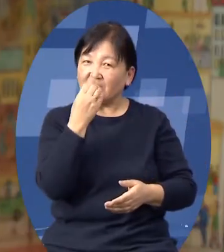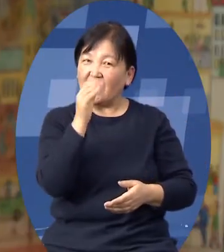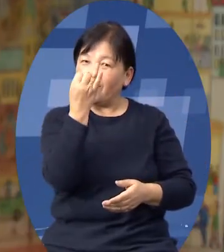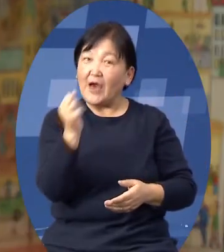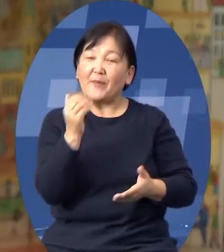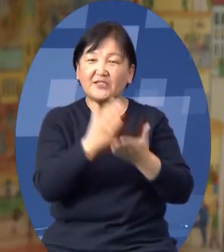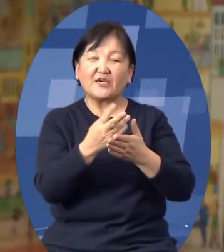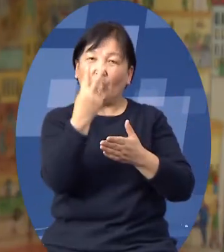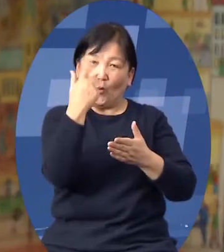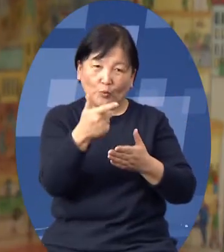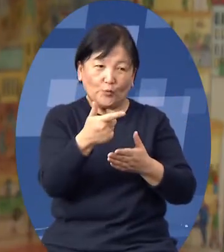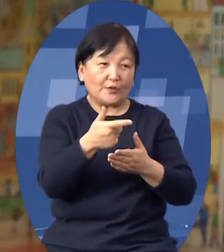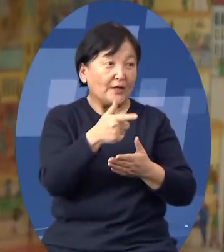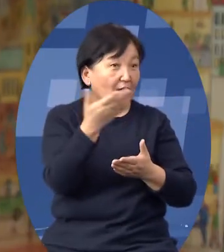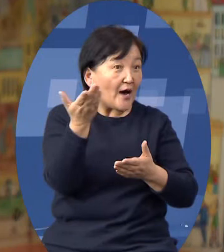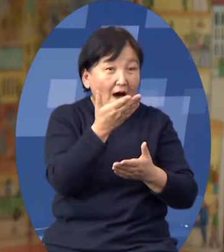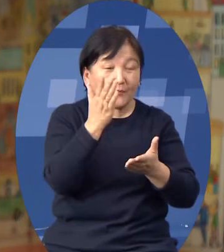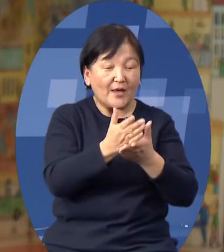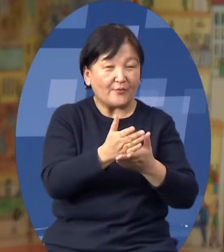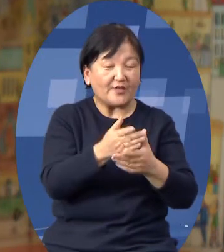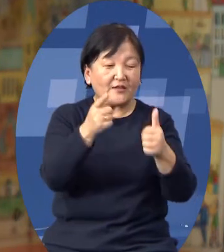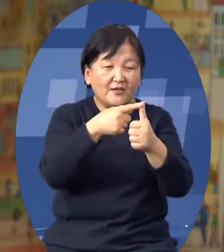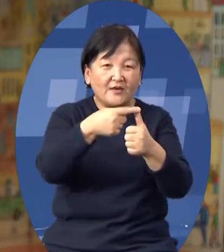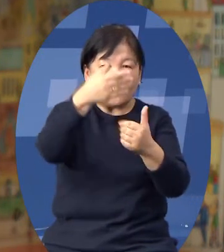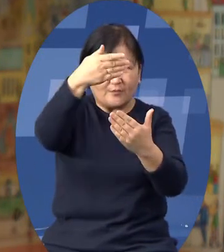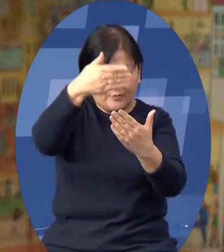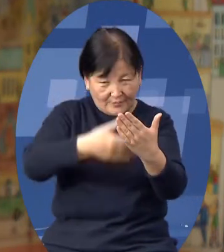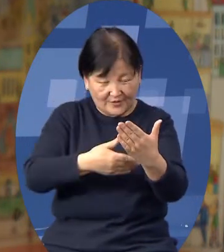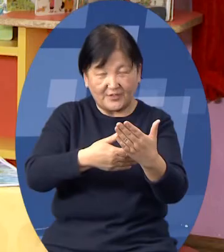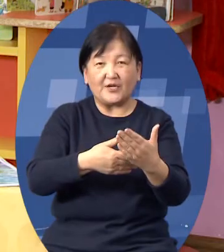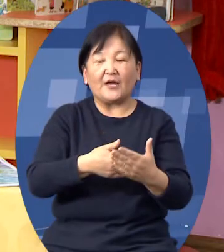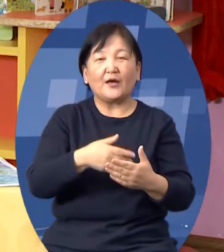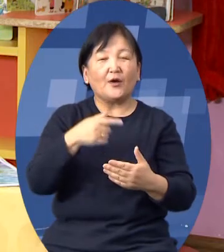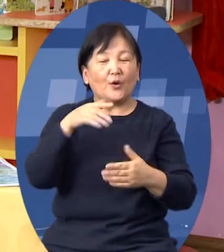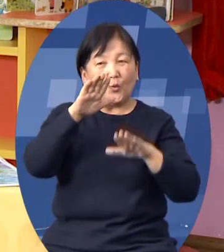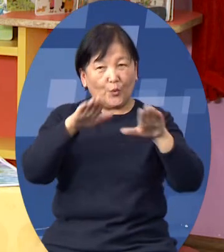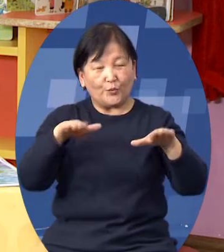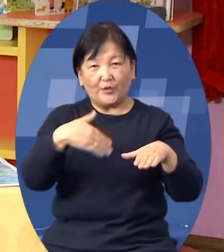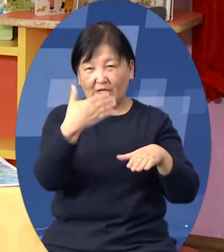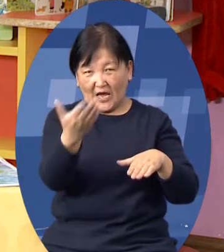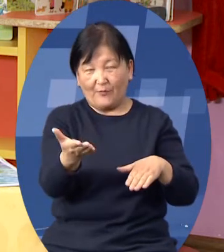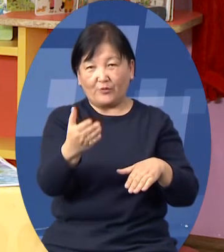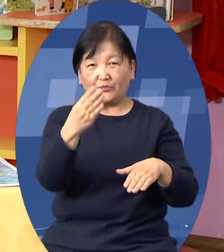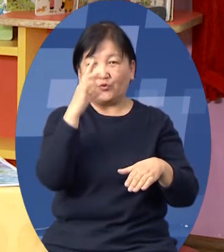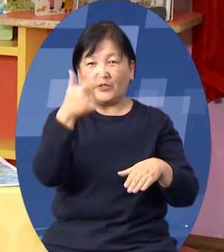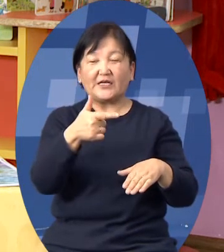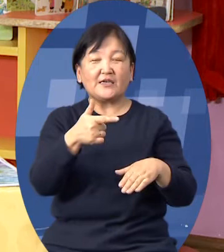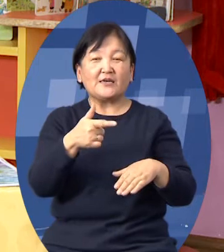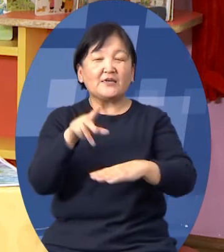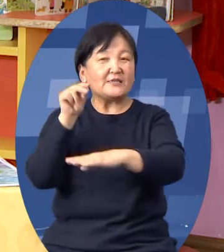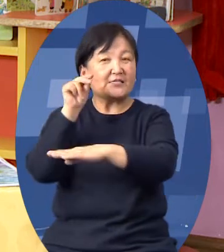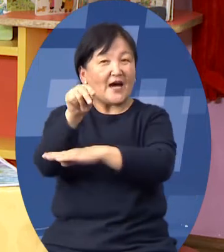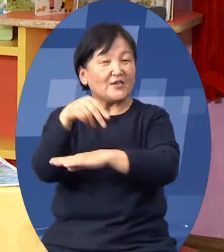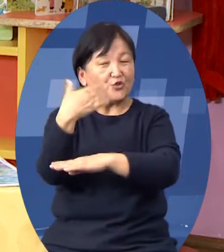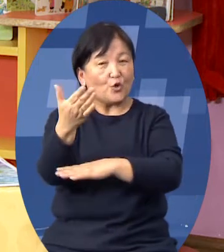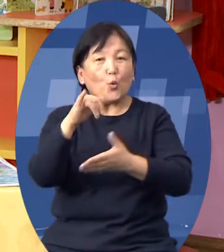зүйлийг та нар бүгдээрээ хайж олоод нэрлэрээ айлгасан хүүхдүүдээ. Та бүхэн хүүхэдтэй шүлэг заах аргууд